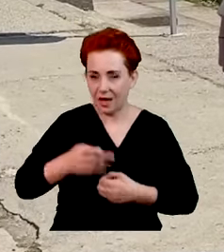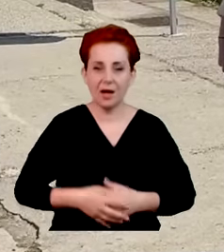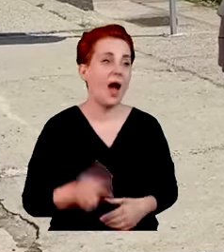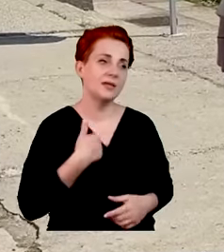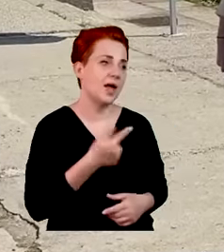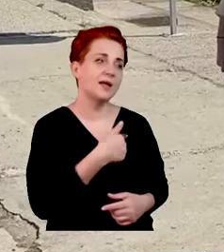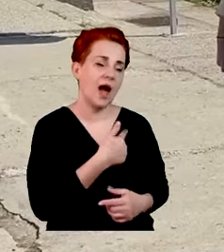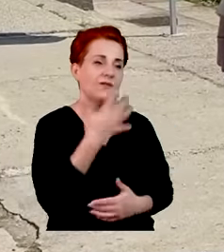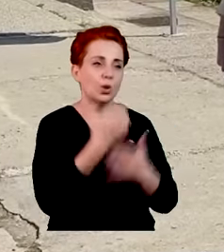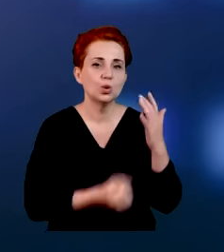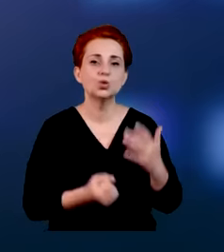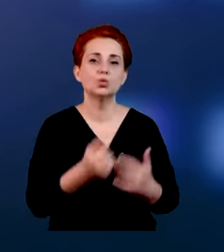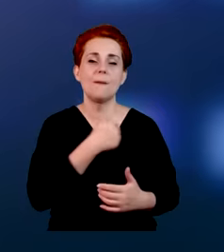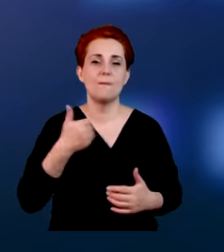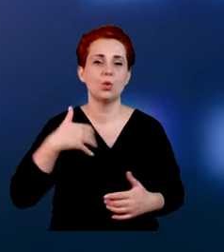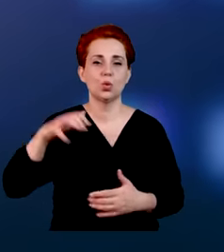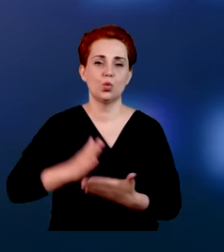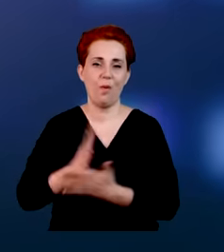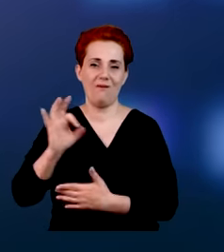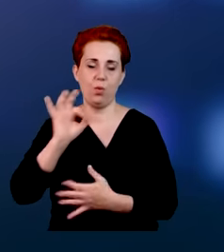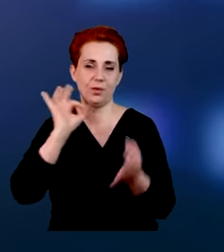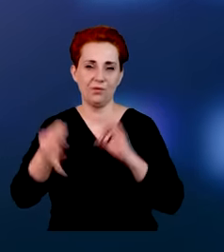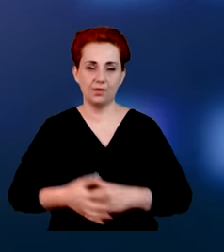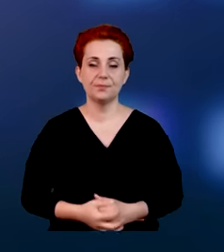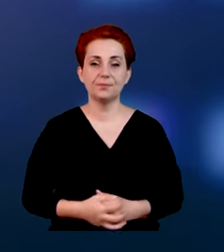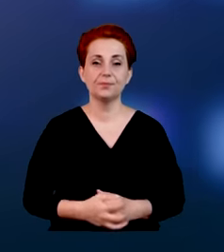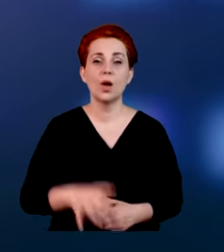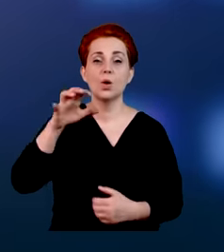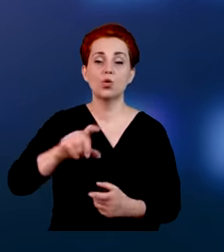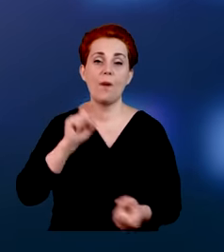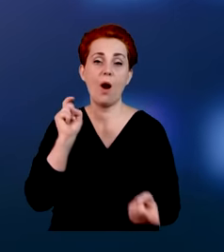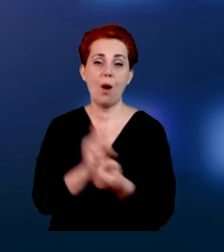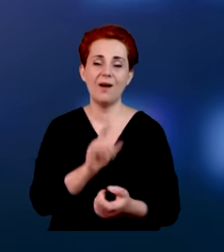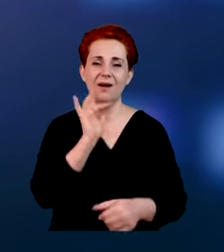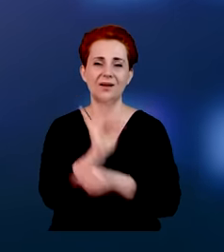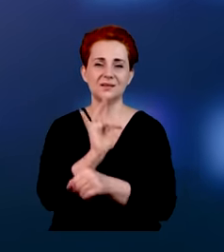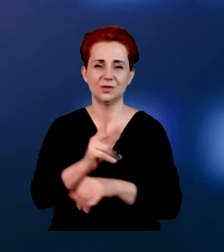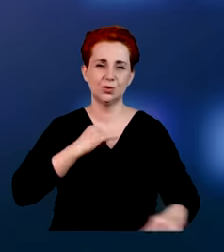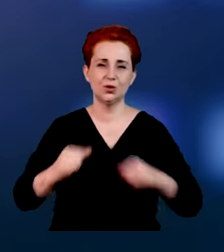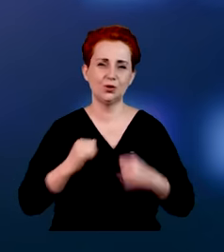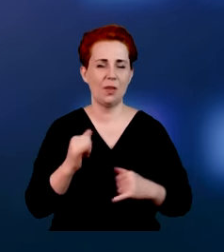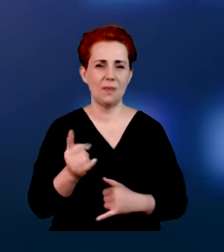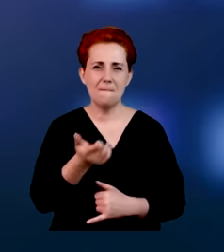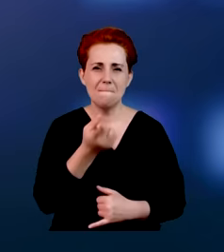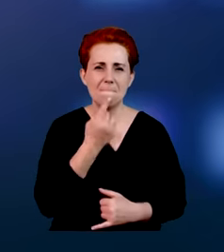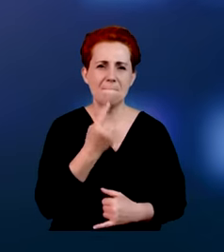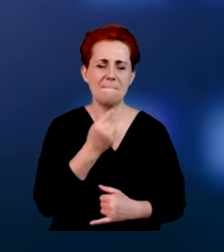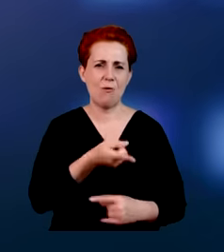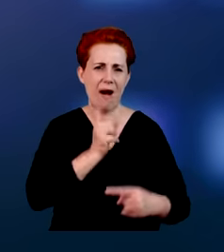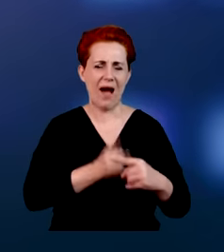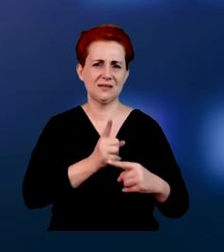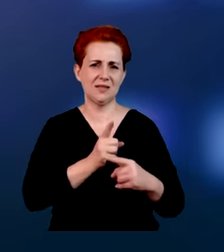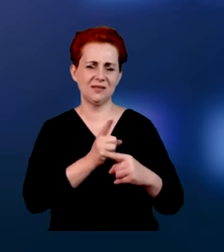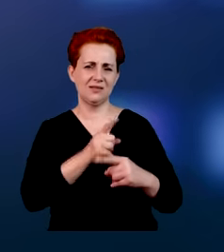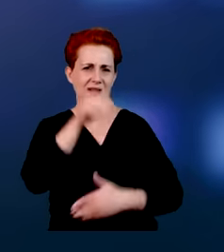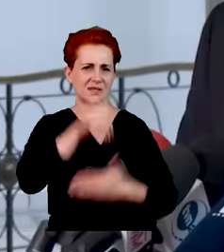informacjach polskich służb opozycja krytykuje rząd za mało asertywną postawę wobec